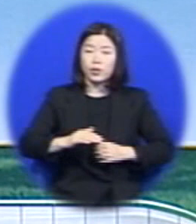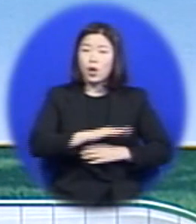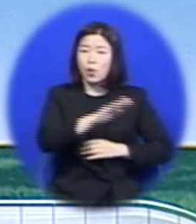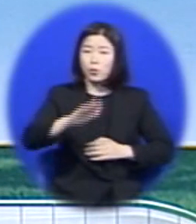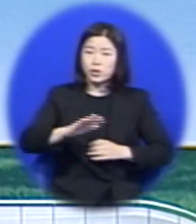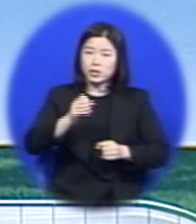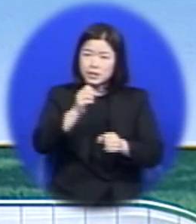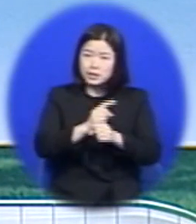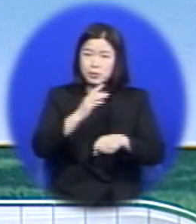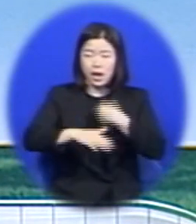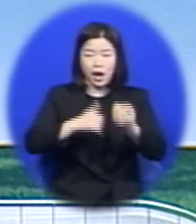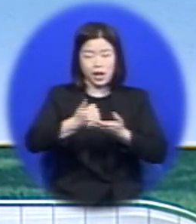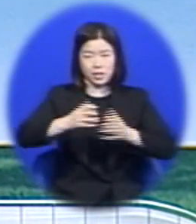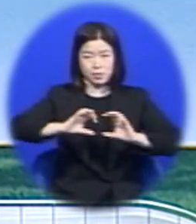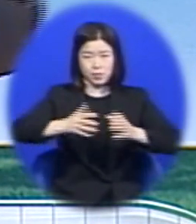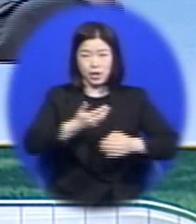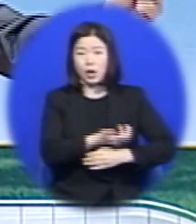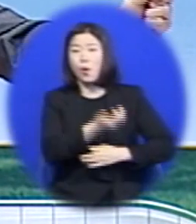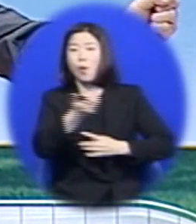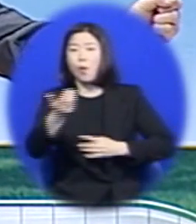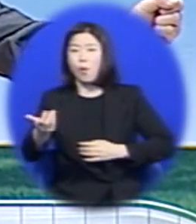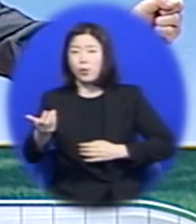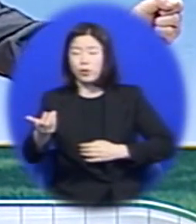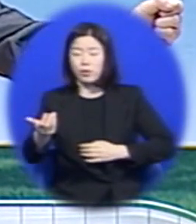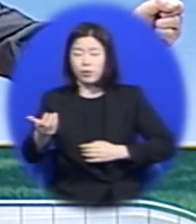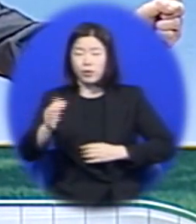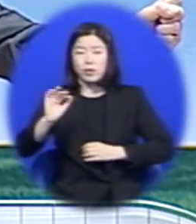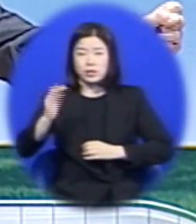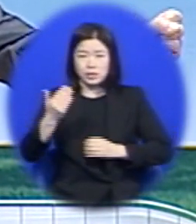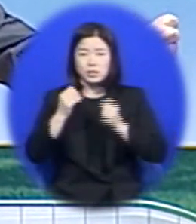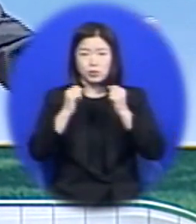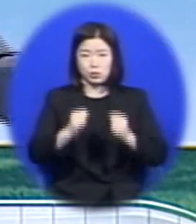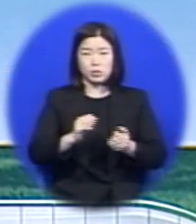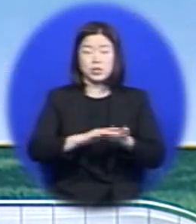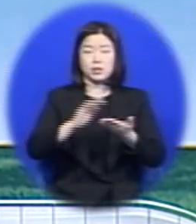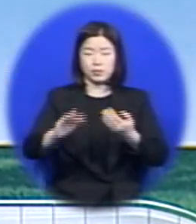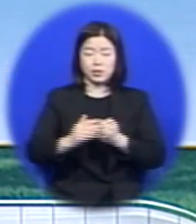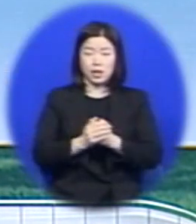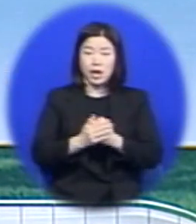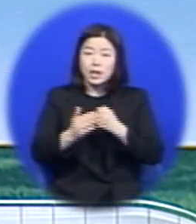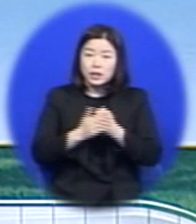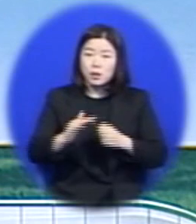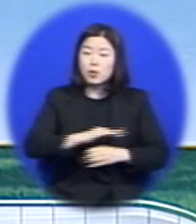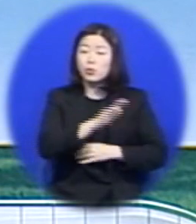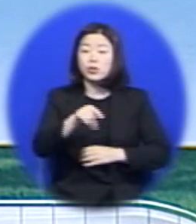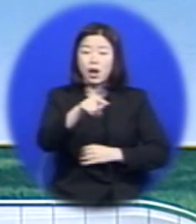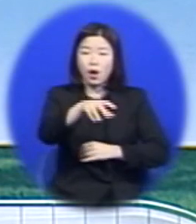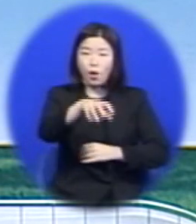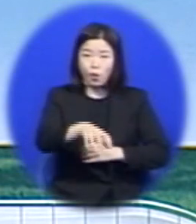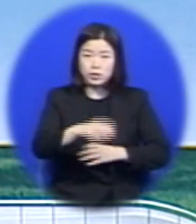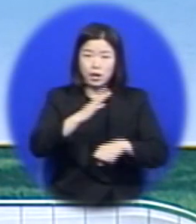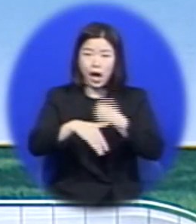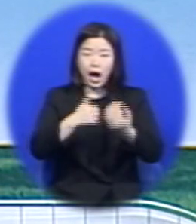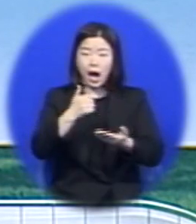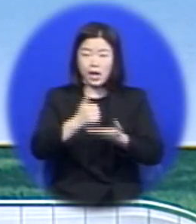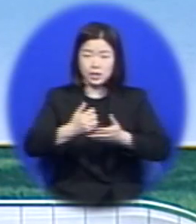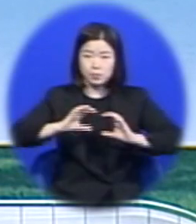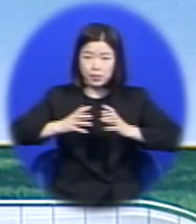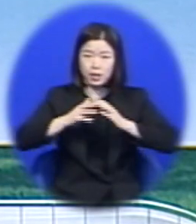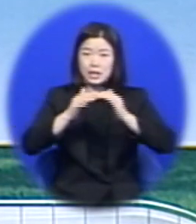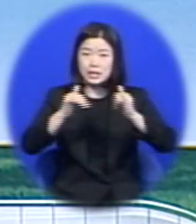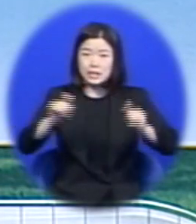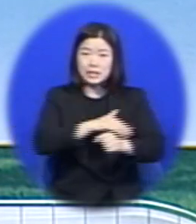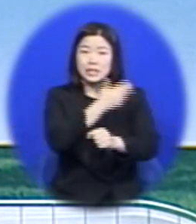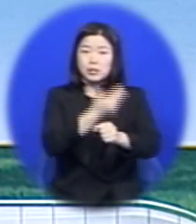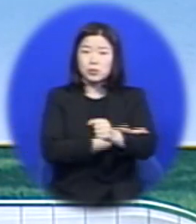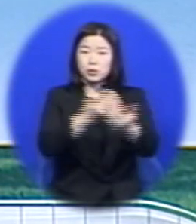이미 하나님의 나라로 옮겨진 존재입니다. 그래서 우리가 거기서 하나님 나라의 시민권을 받은